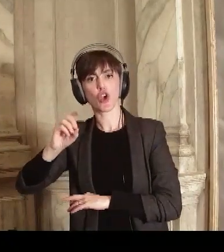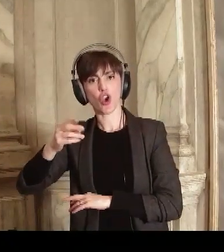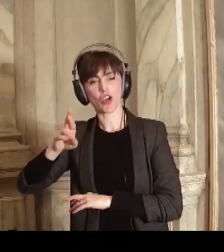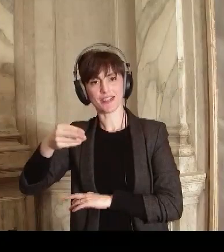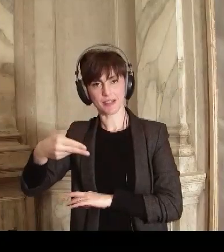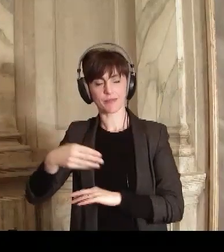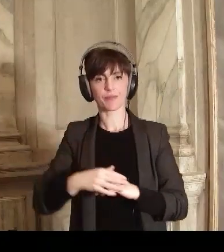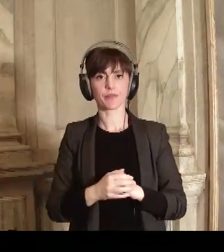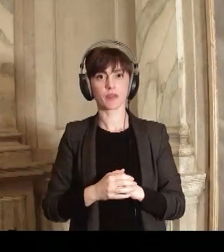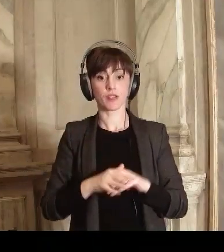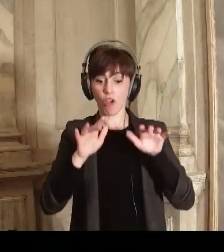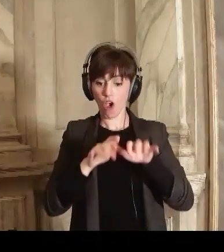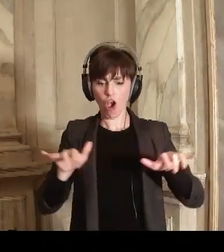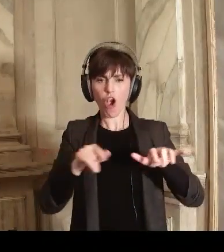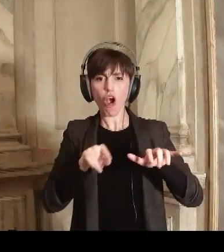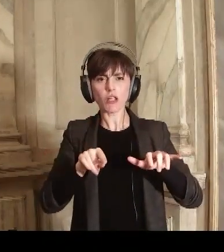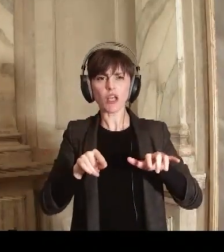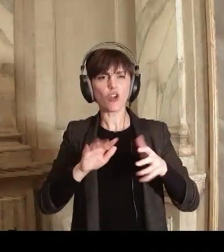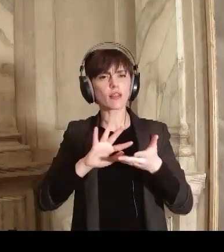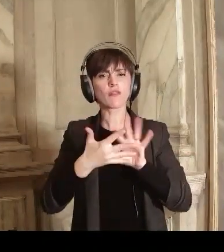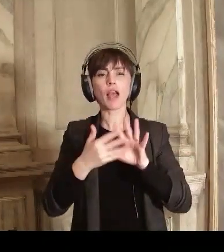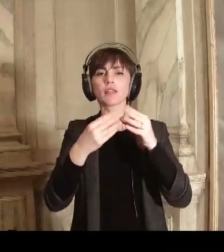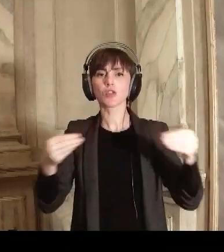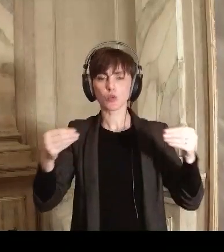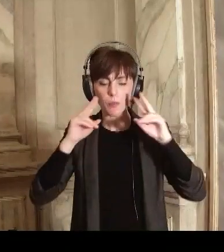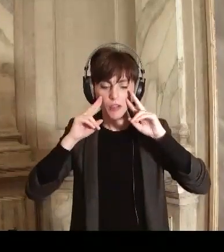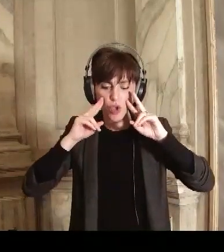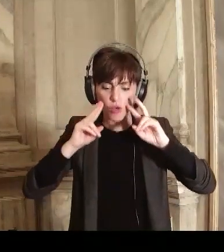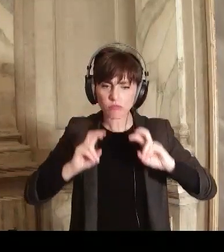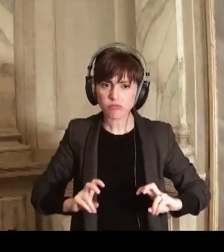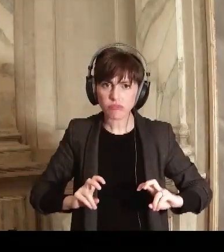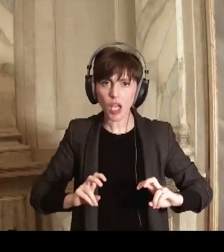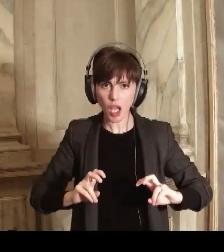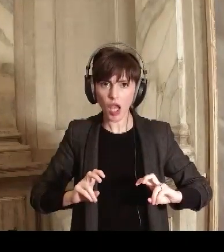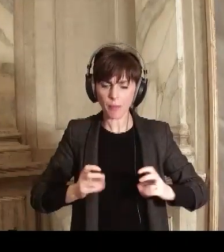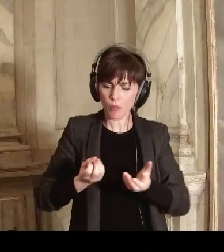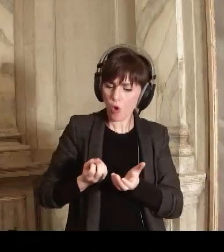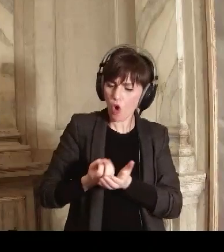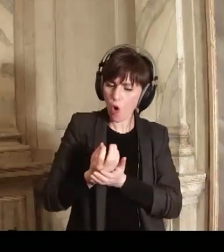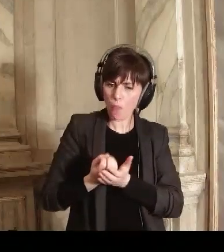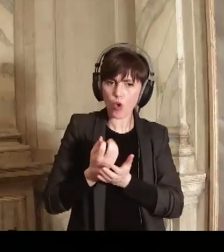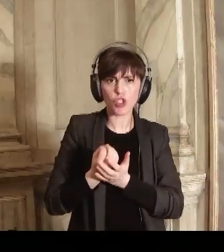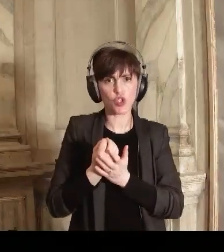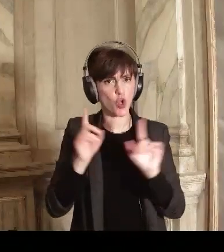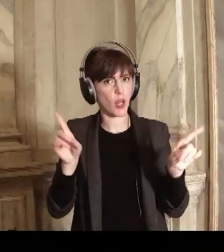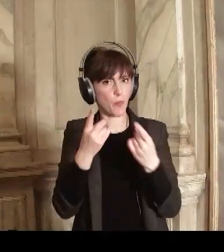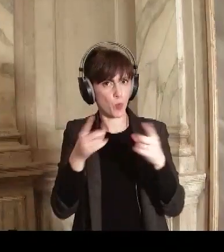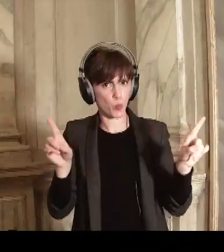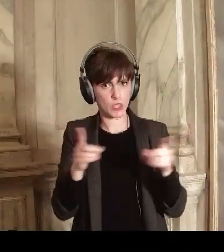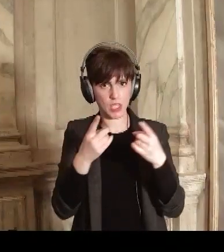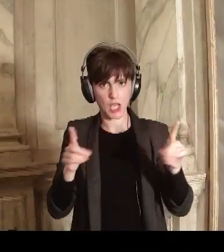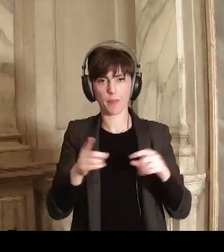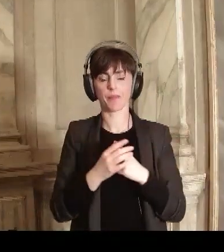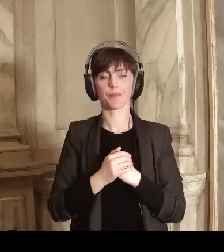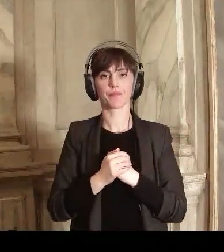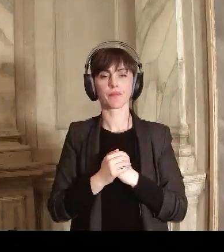speculazione compositiva e il concerto finale con The Hermetic Organ, con John Zorn all'organo, è uno